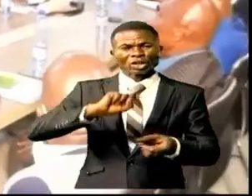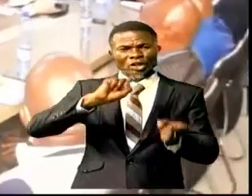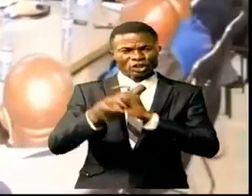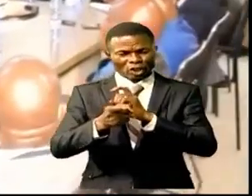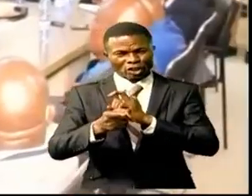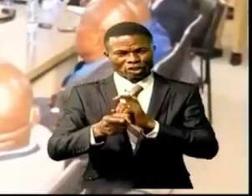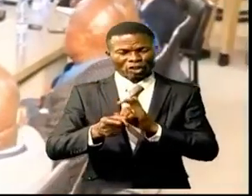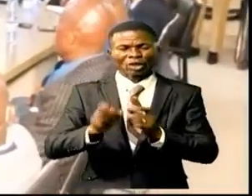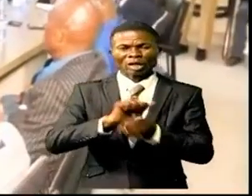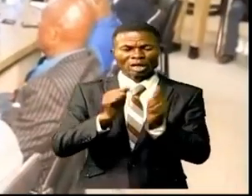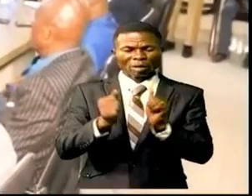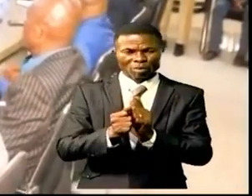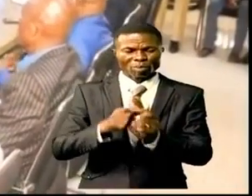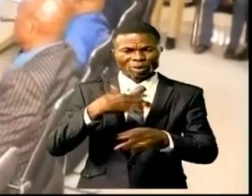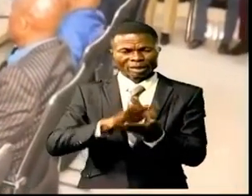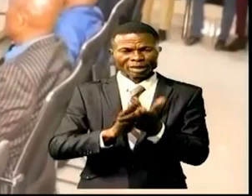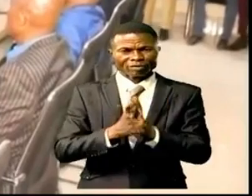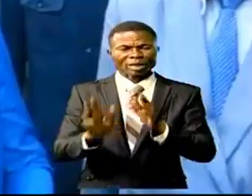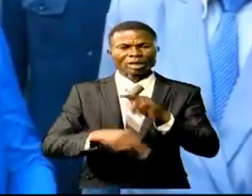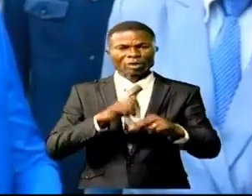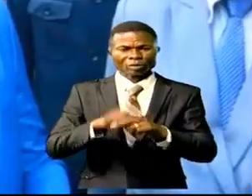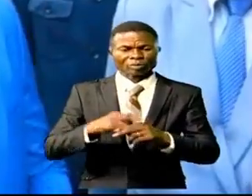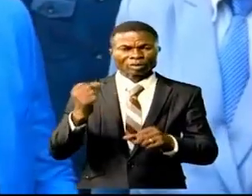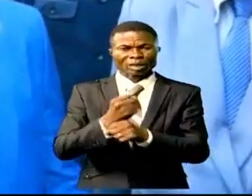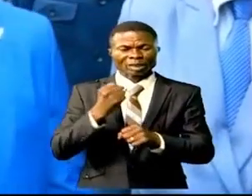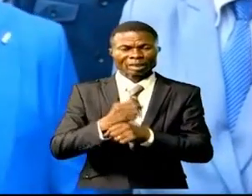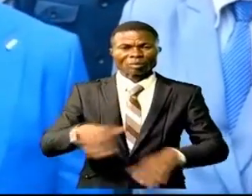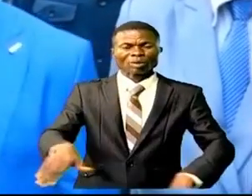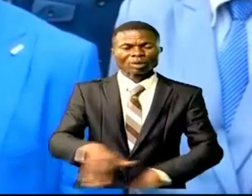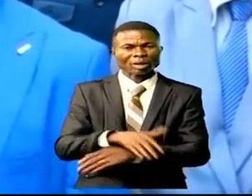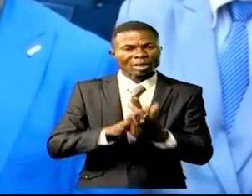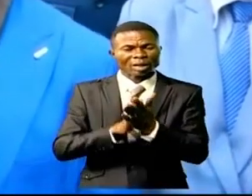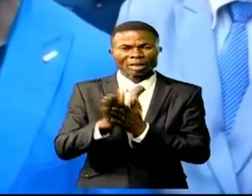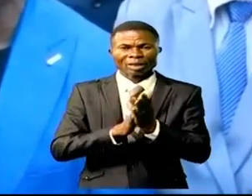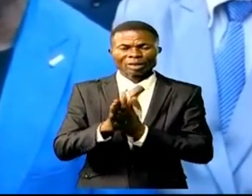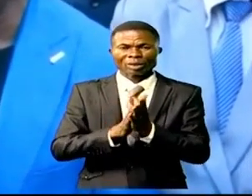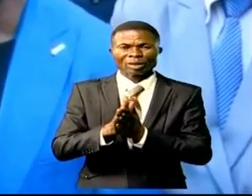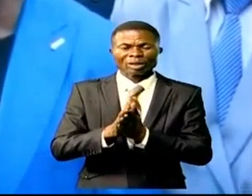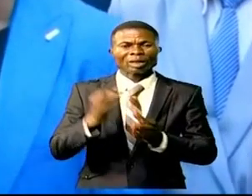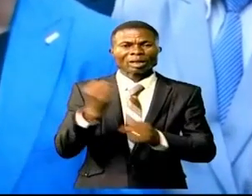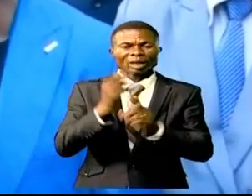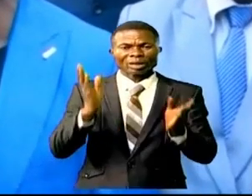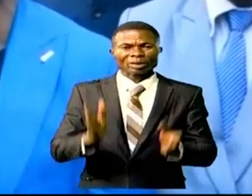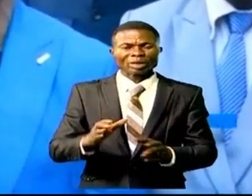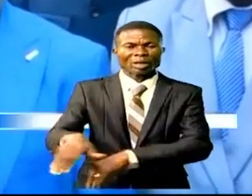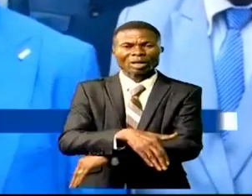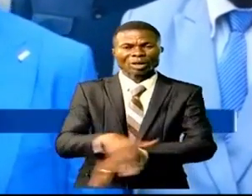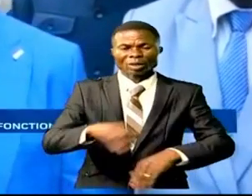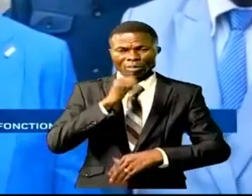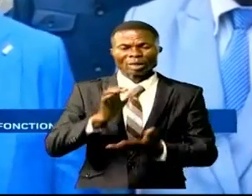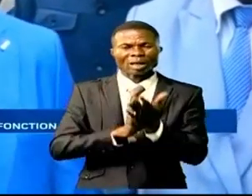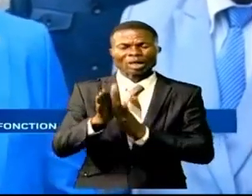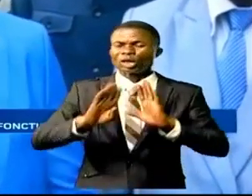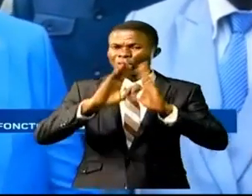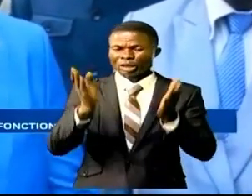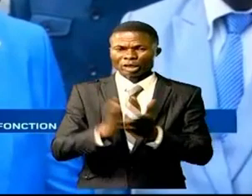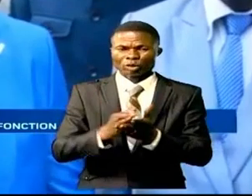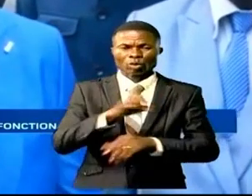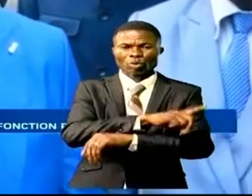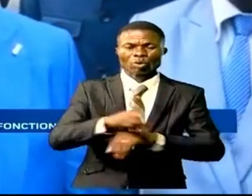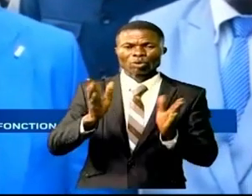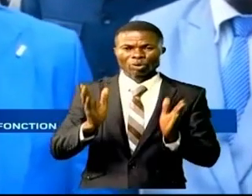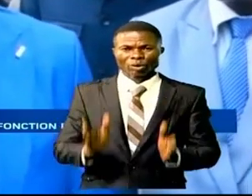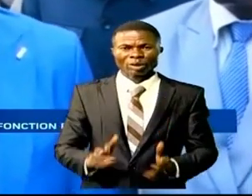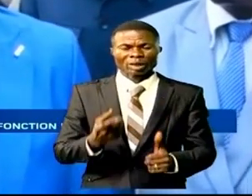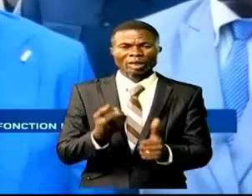à l'heure. Le problème que posent les agents des affaires foncières ne concerne pas seulement les agents des affaires foncières, ça concerne toutes les administrations.